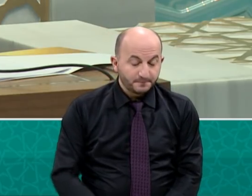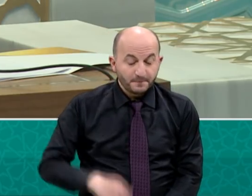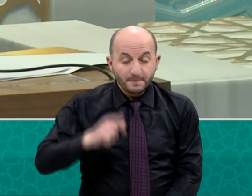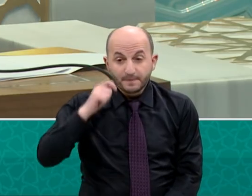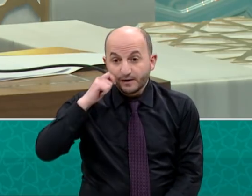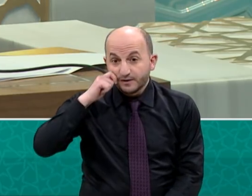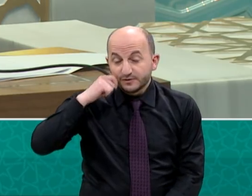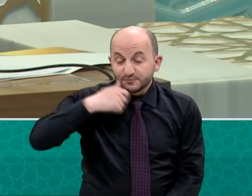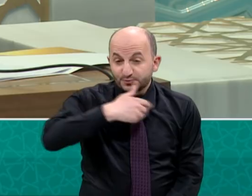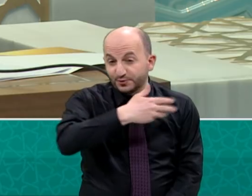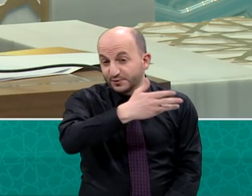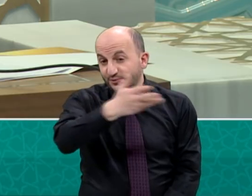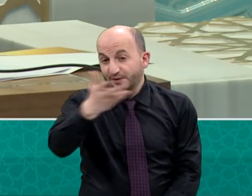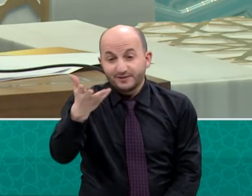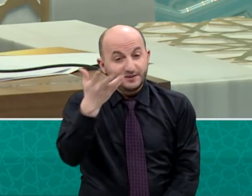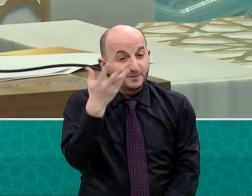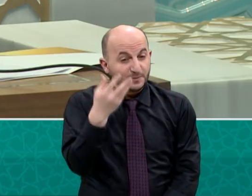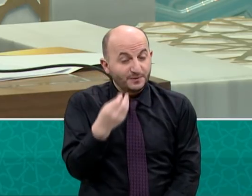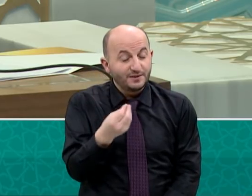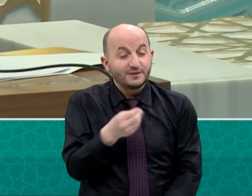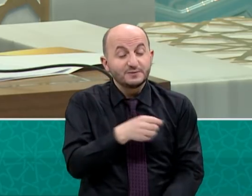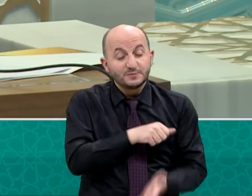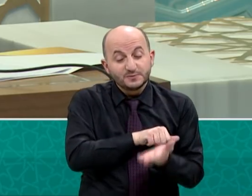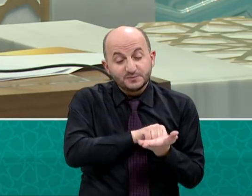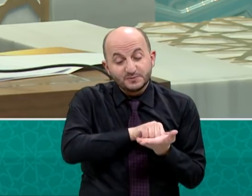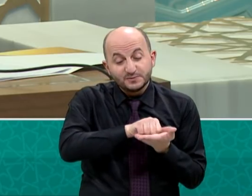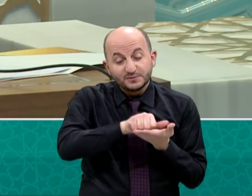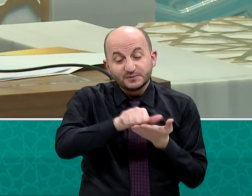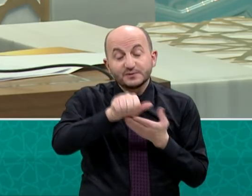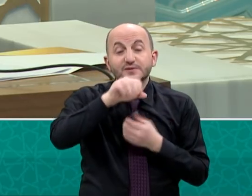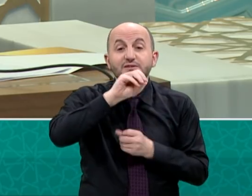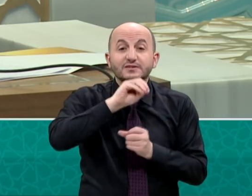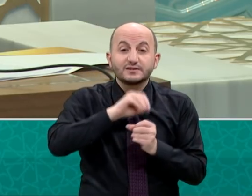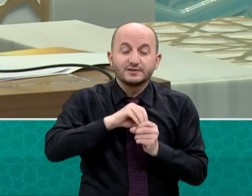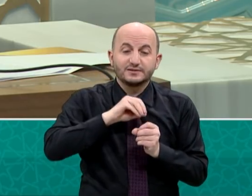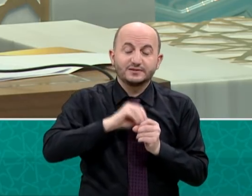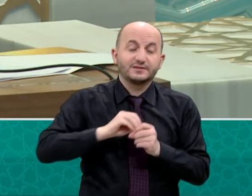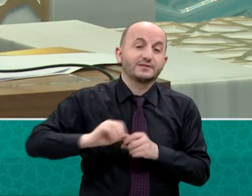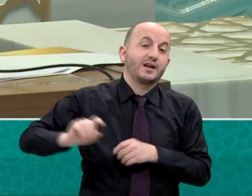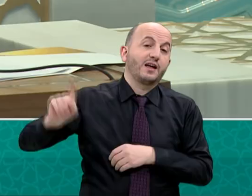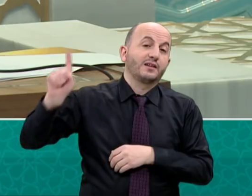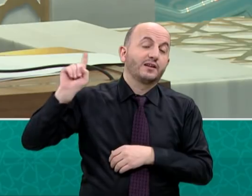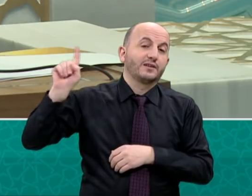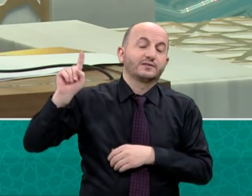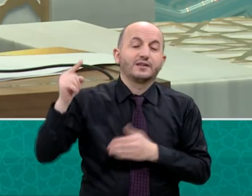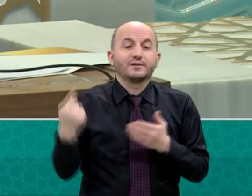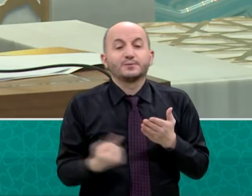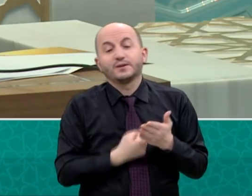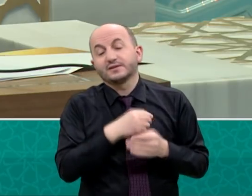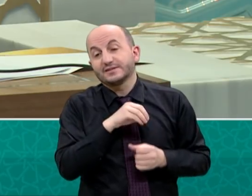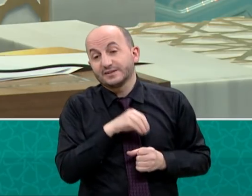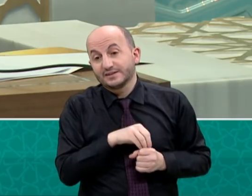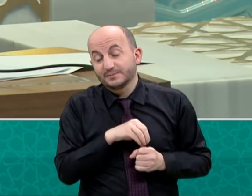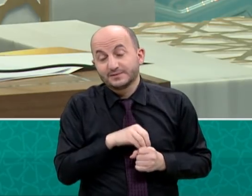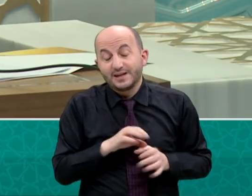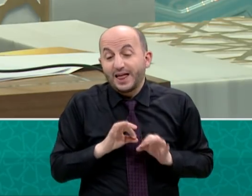Müslümanlar olarak bu bütünlük içerisinde Cenab-ı Hak Kur'an-ı Kerim'de